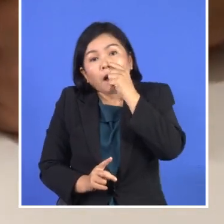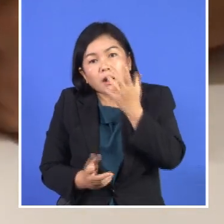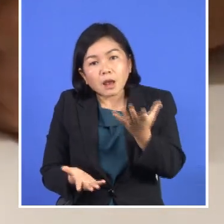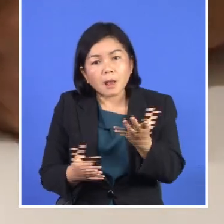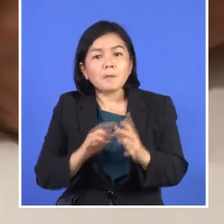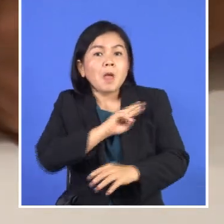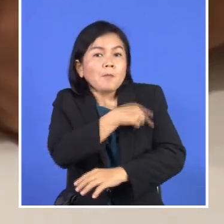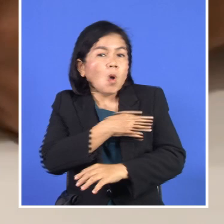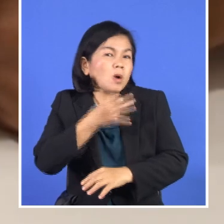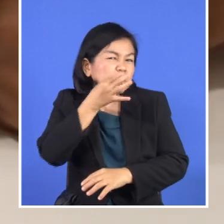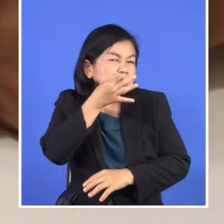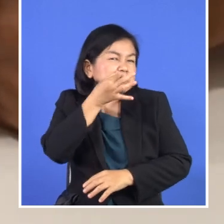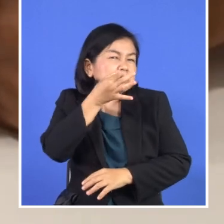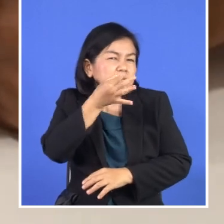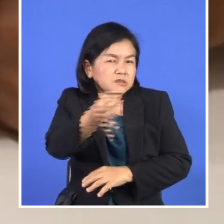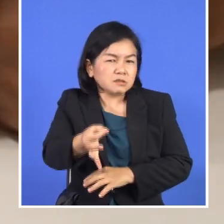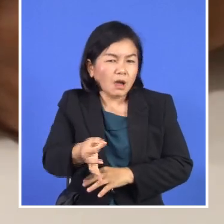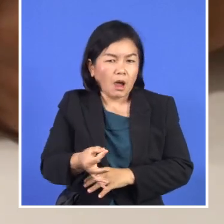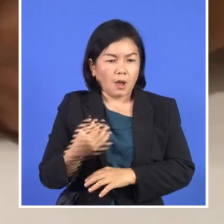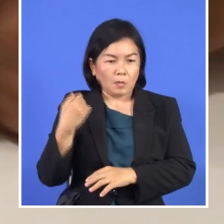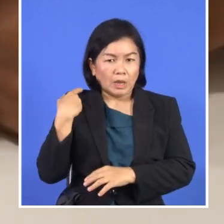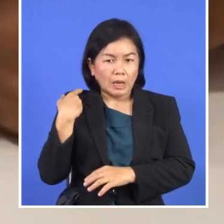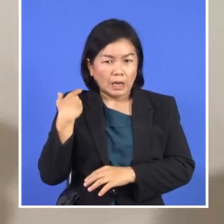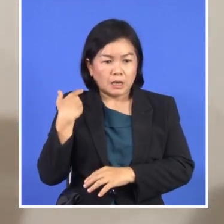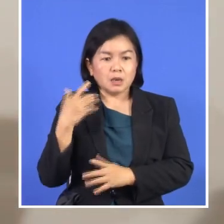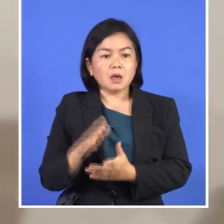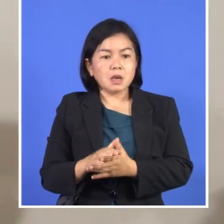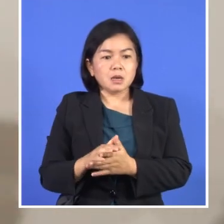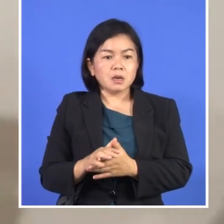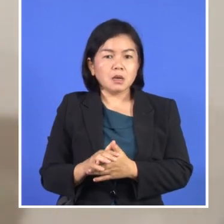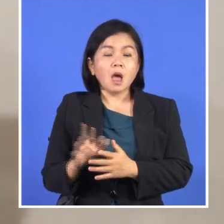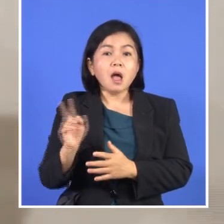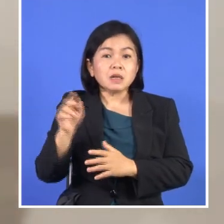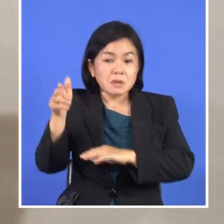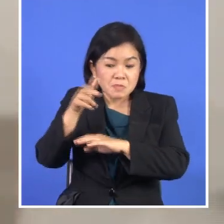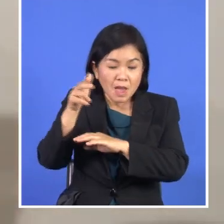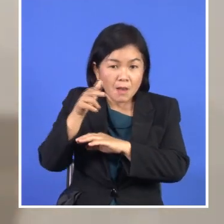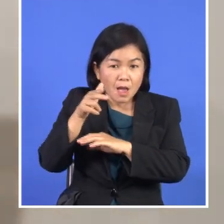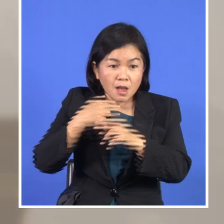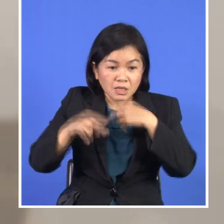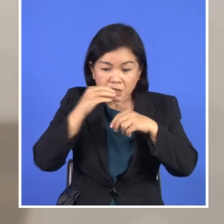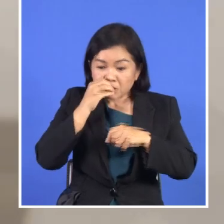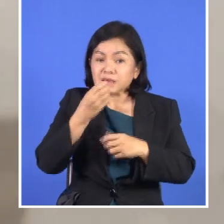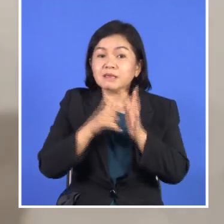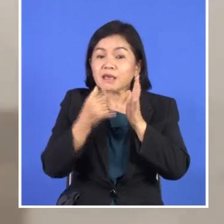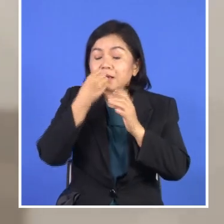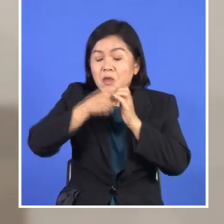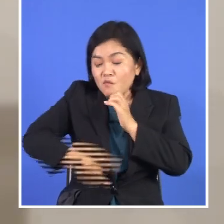คีบยาวยืดออกมาแบบนี้นะคะแล้วต้องถ่ายพยาธิซ้ำอีกด้วยเพราะว่าต้องกำจัดตัวที่อาจจะยังหลงเหลื